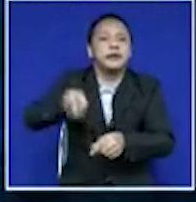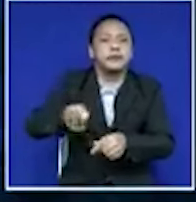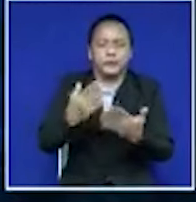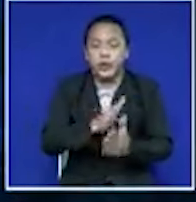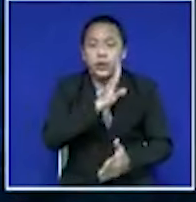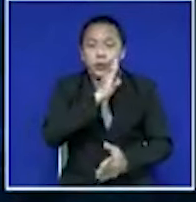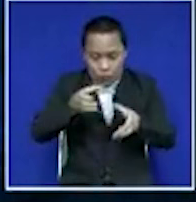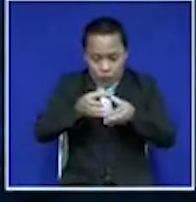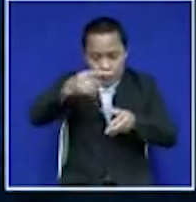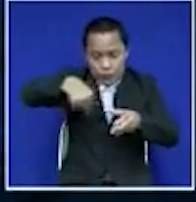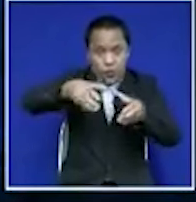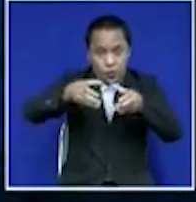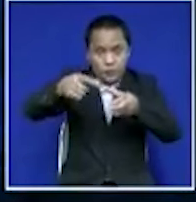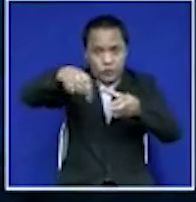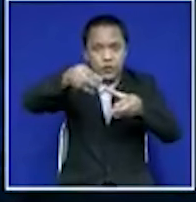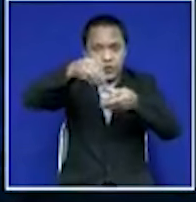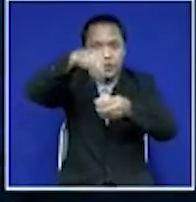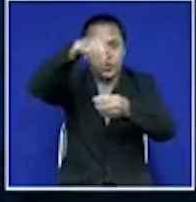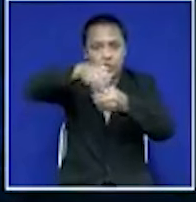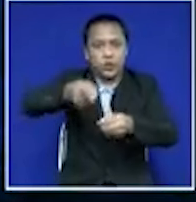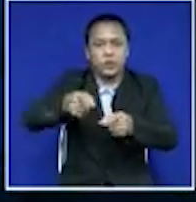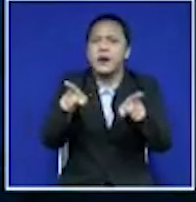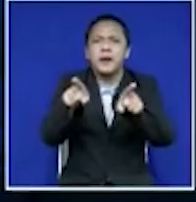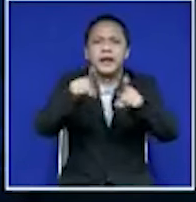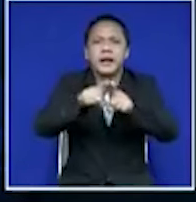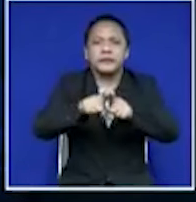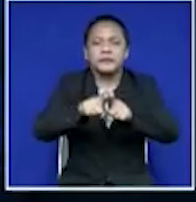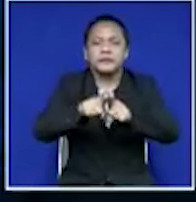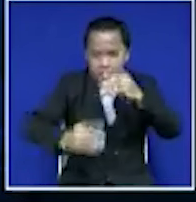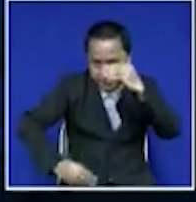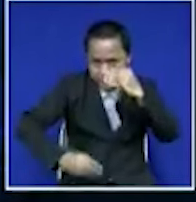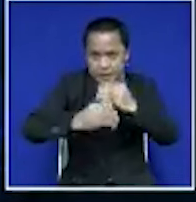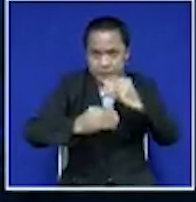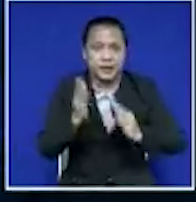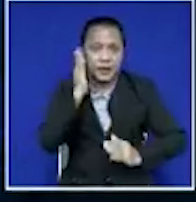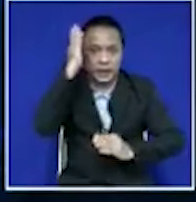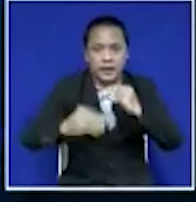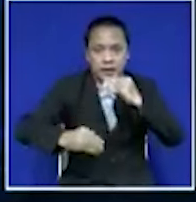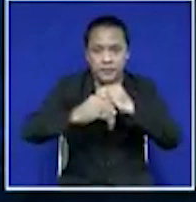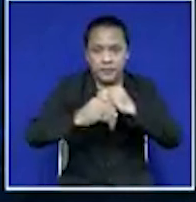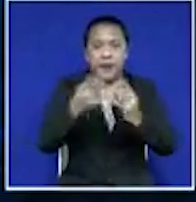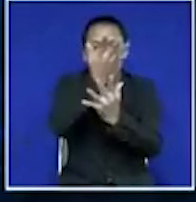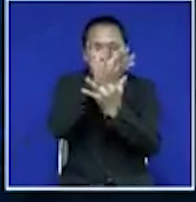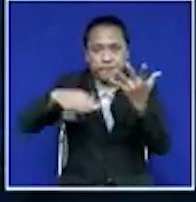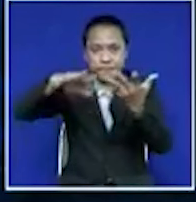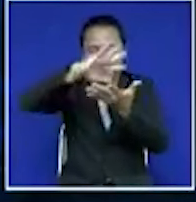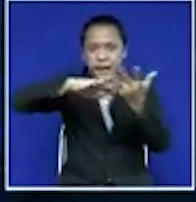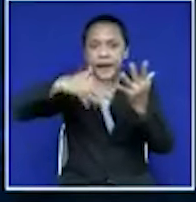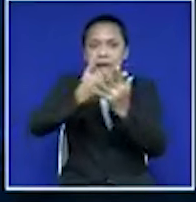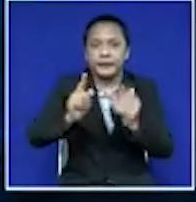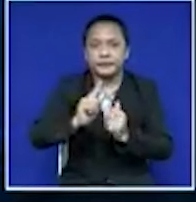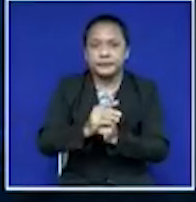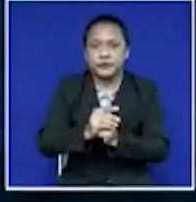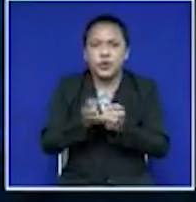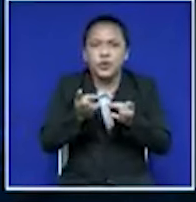ารู้ว่าเขากลุ่มนี้กลุ่มใหญ่จะต้องอยู่ตรงนี้เช่นเดียวกันเราจะขยายผลออกไปอีกนะครับมีการวางแผนง